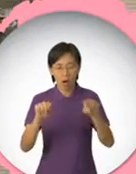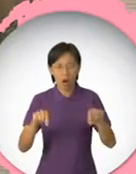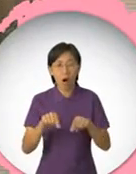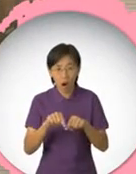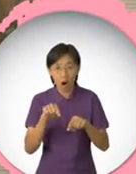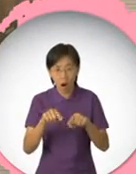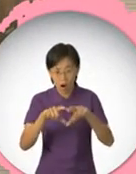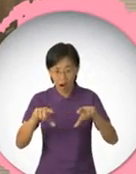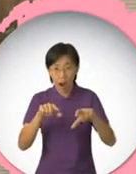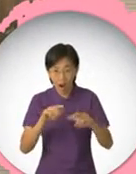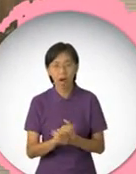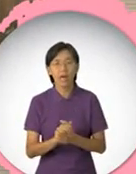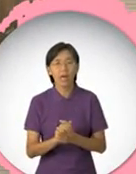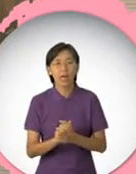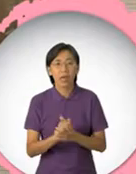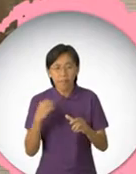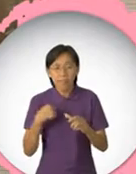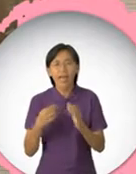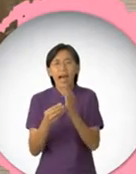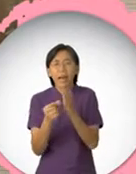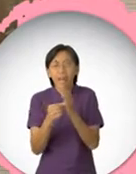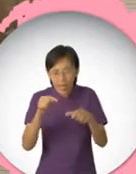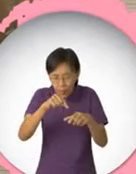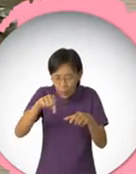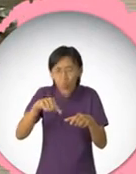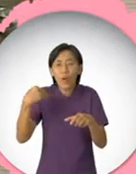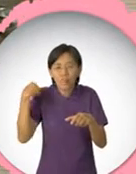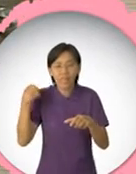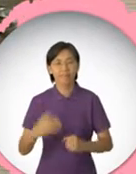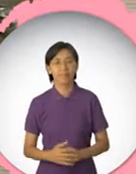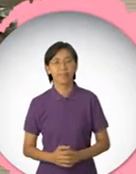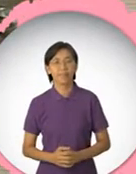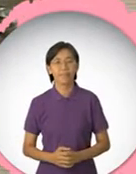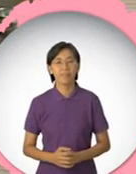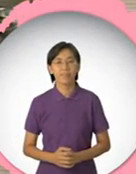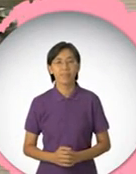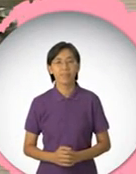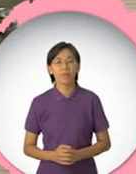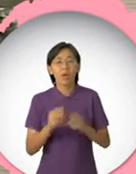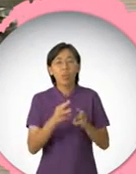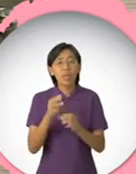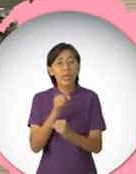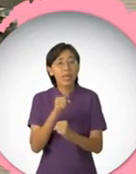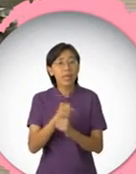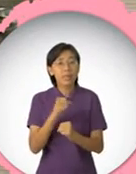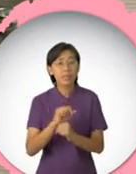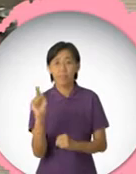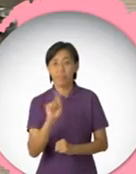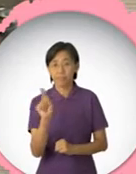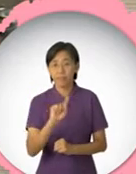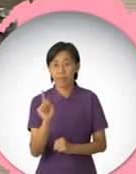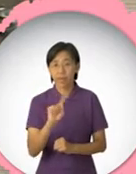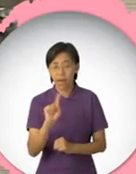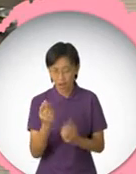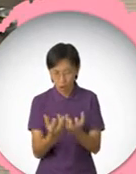ปร่งๆแล้วก็จะมีชั้นแทรกมีไขมันนะคะแทรกแต่ละชั้นนะคะ ถ้างั้นเรามาลองดูกันเลยครับว่าวิธีการทำพายชนิดนี้เนี่ยมี